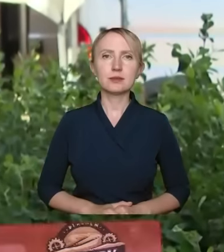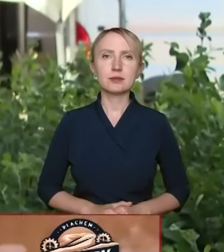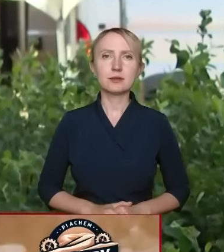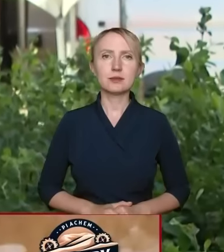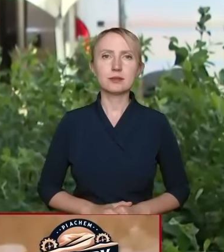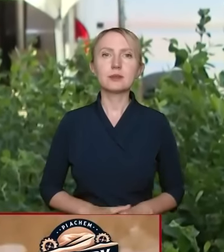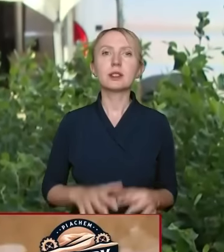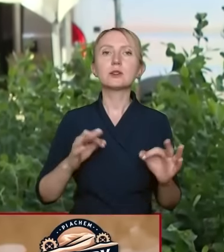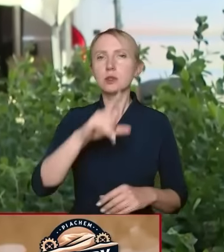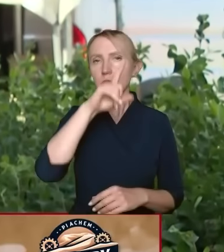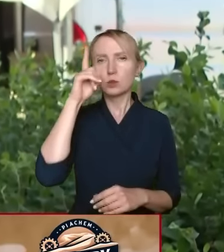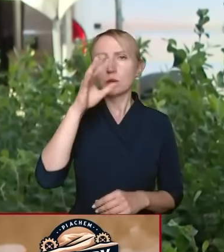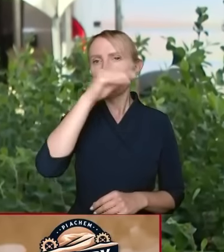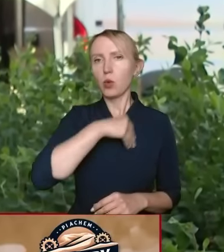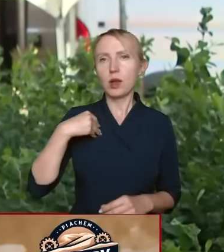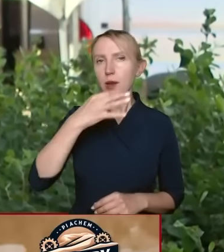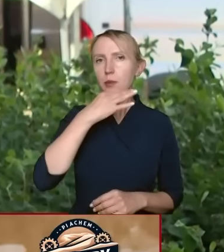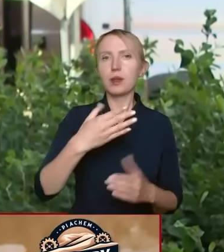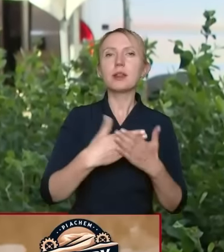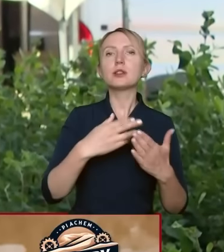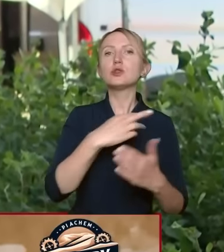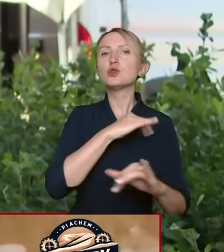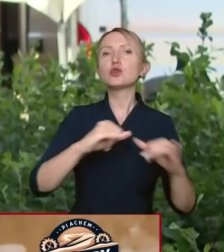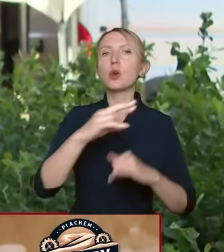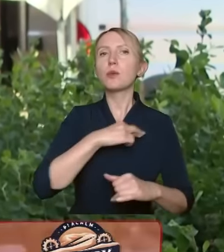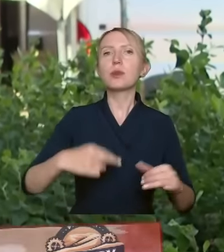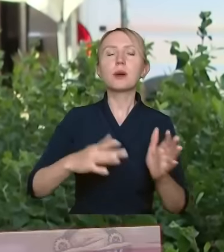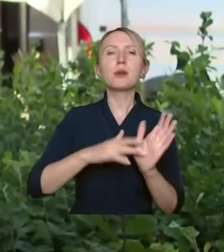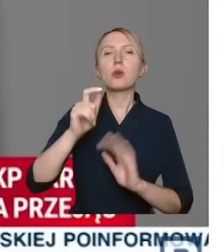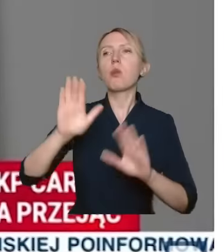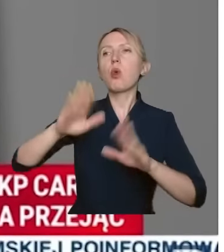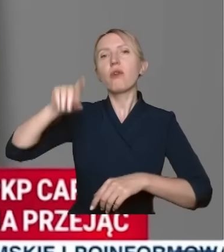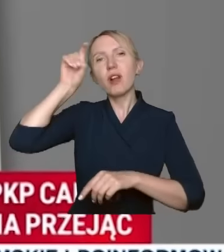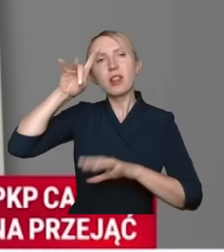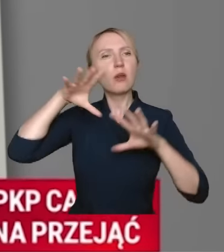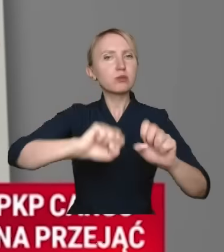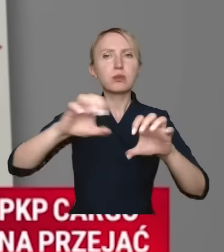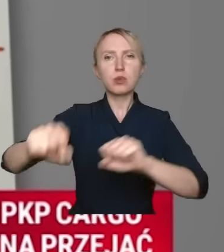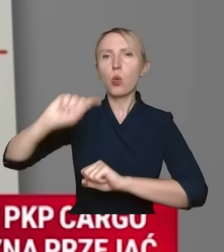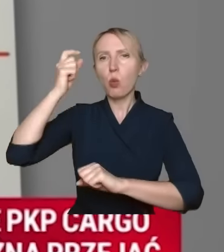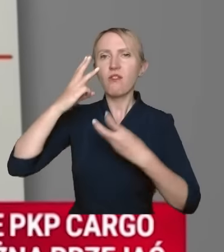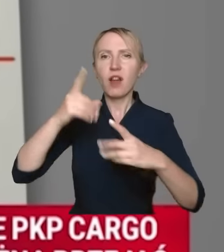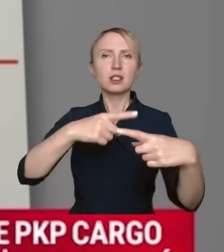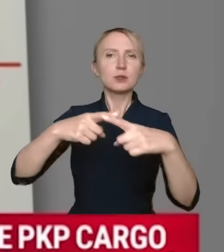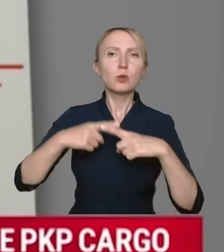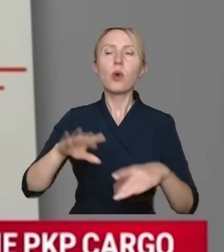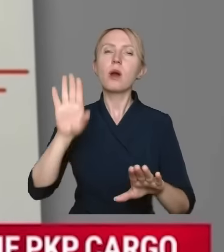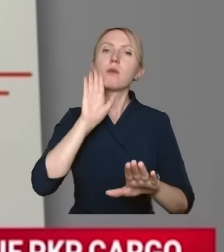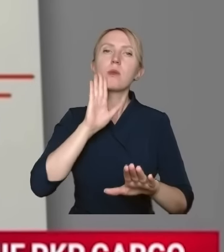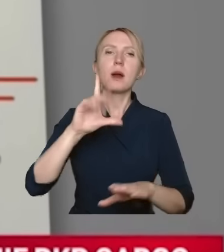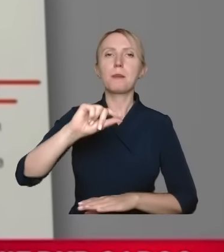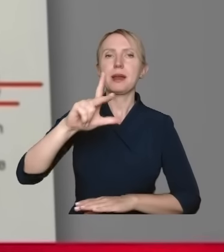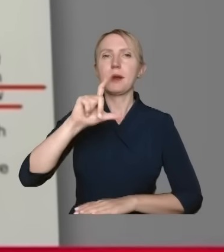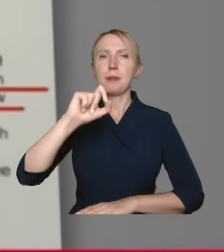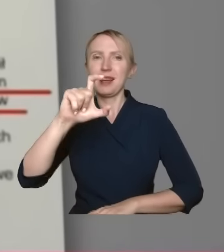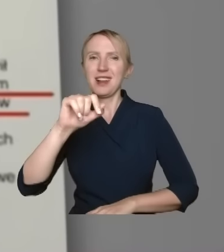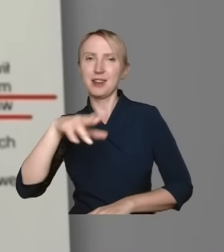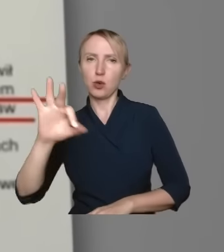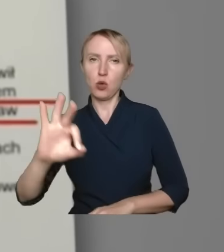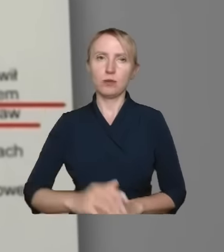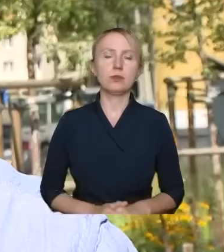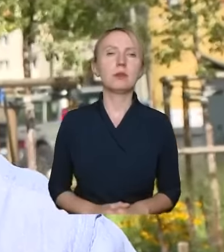Dziś pytam Polaków, dlaczego rząd premiera Tuska pozwala Niemcom na przejmowanie strategicznych spółek, takich jak PKP Cargo. No myślę,